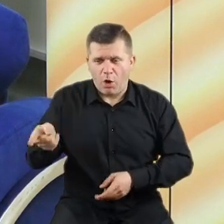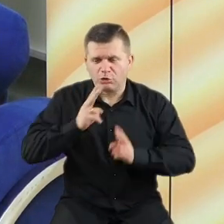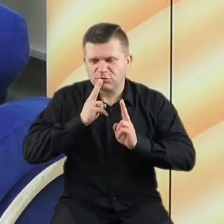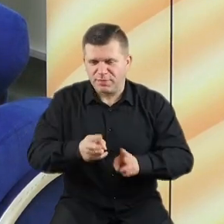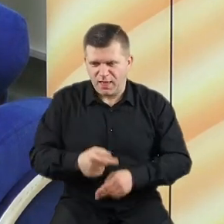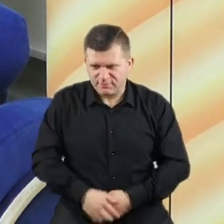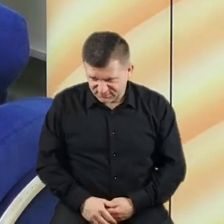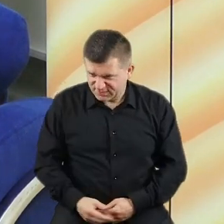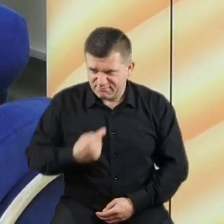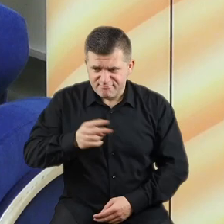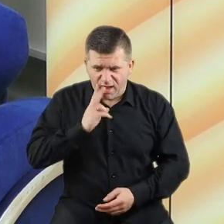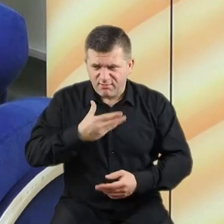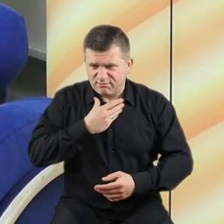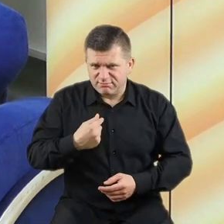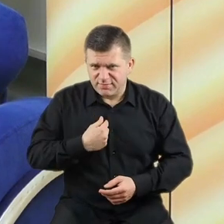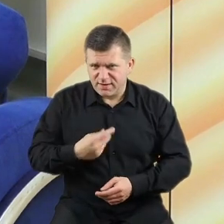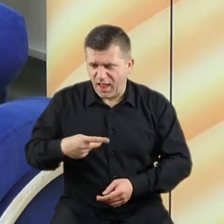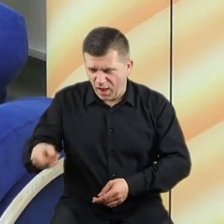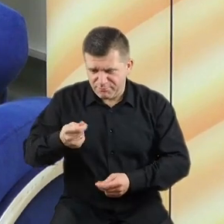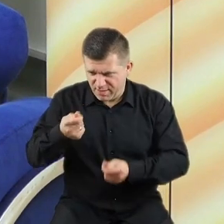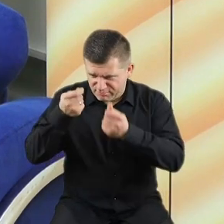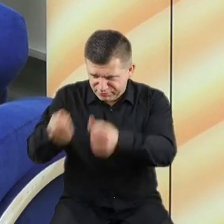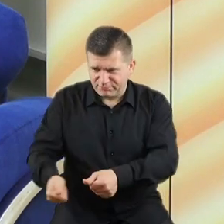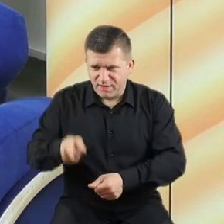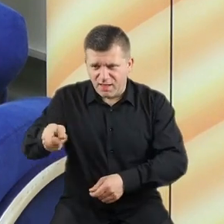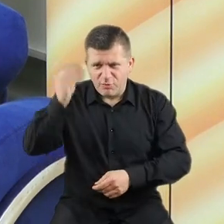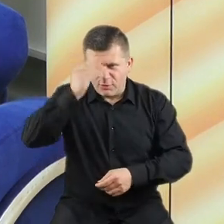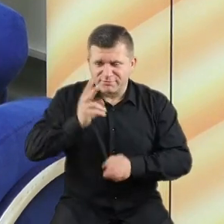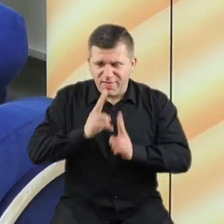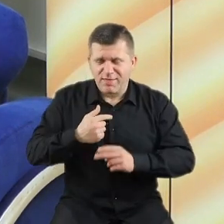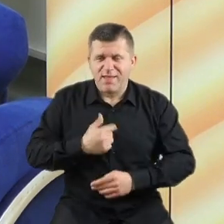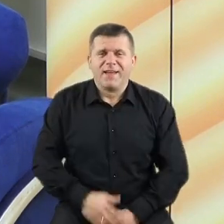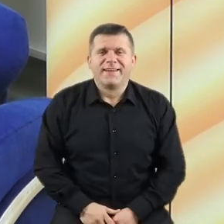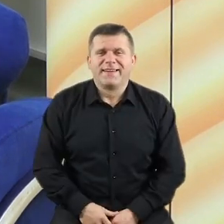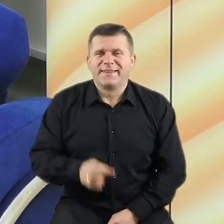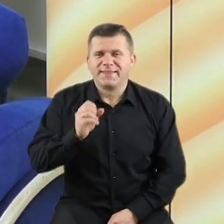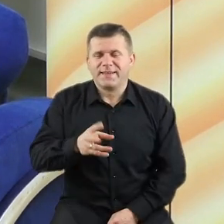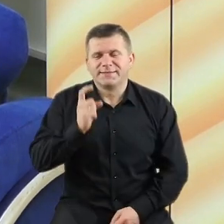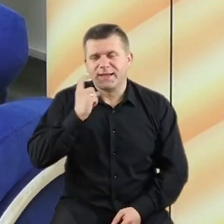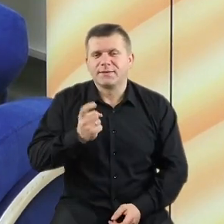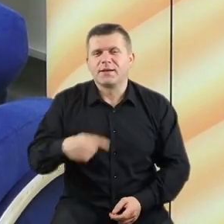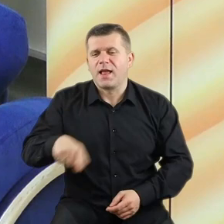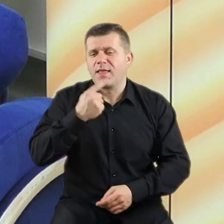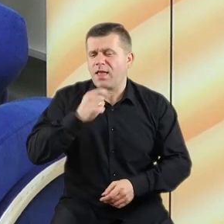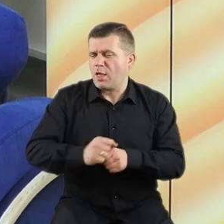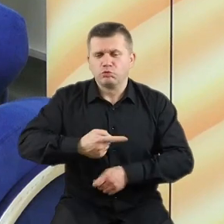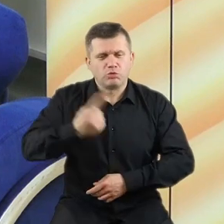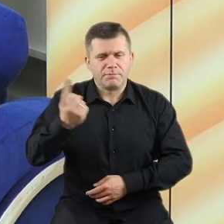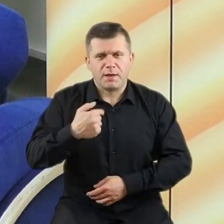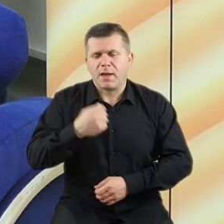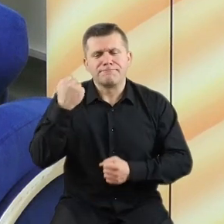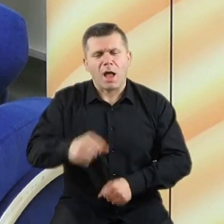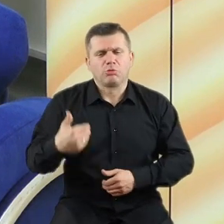mała żmijo, za czyje pieniądze się uczysz? No za czyje. Ale faktem jest, że ja uważam, że języki to jest super i bardzo żałuję, że